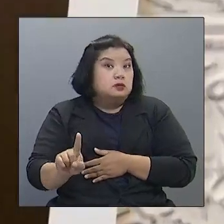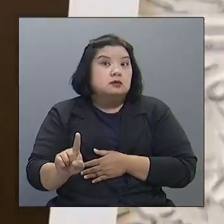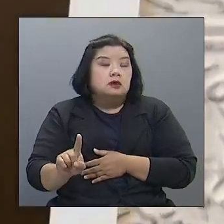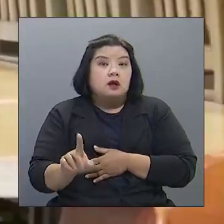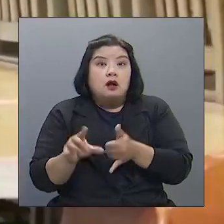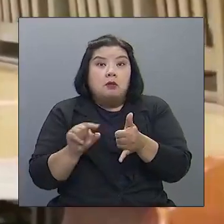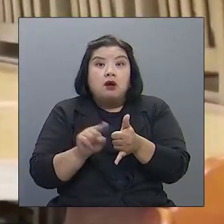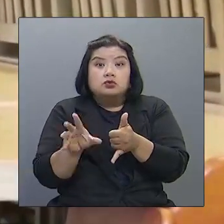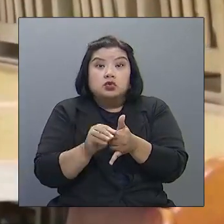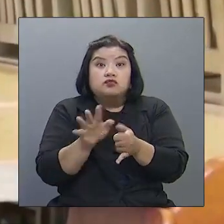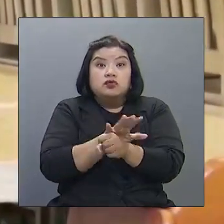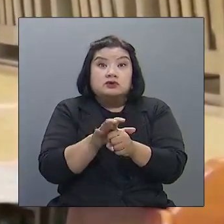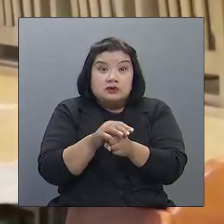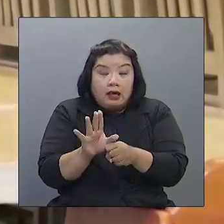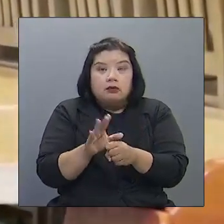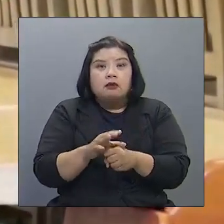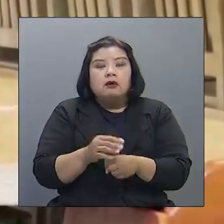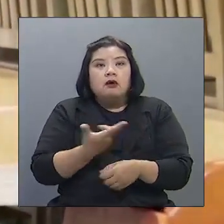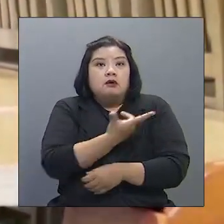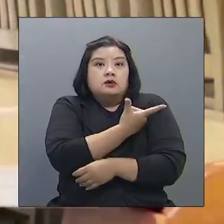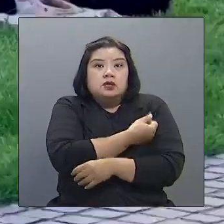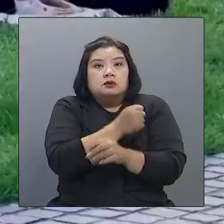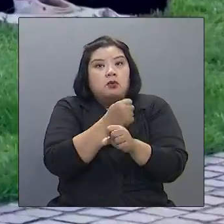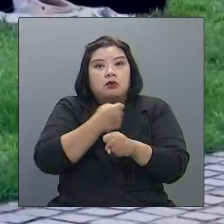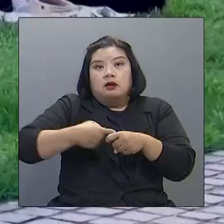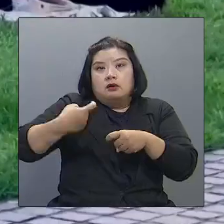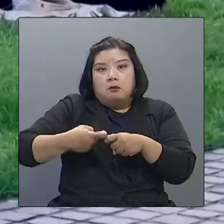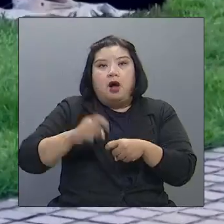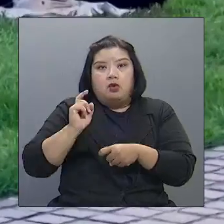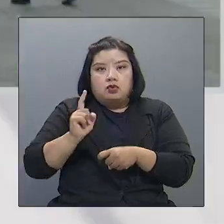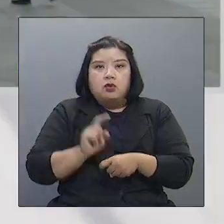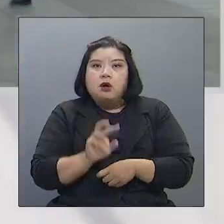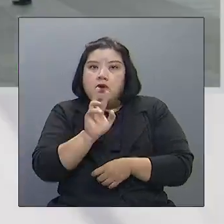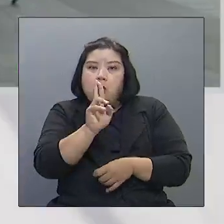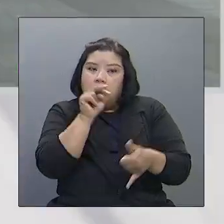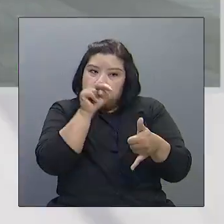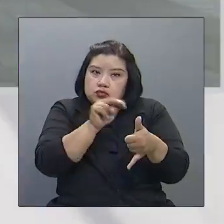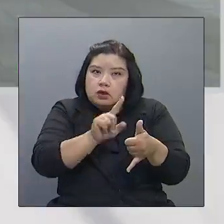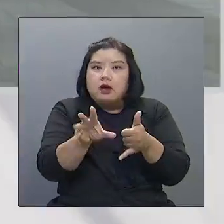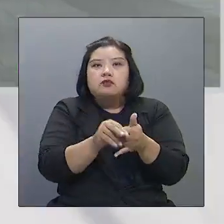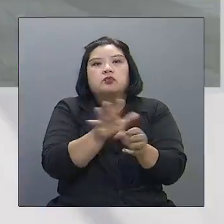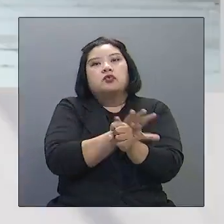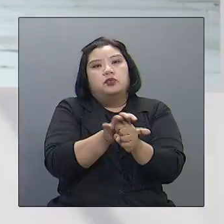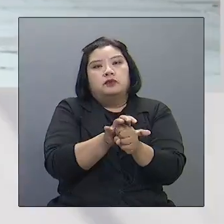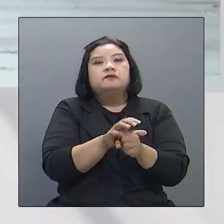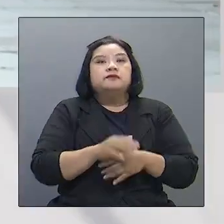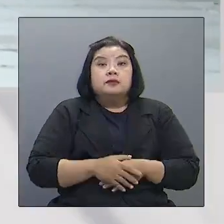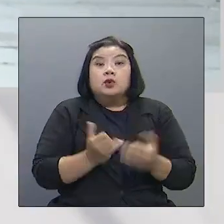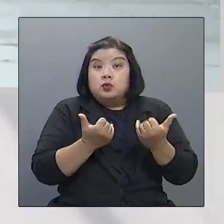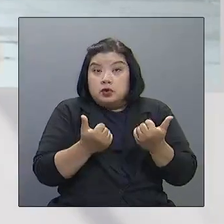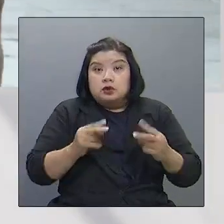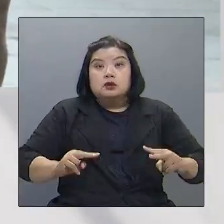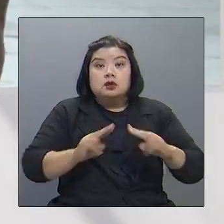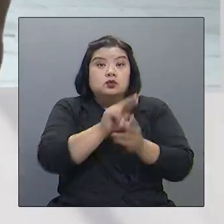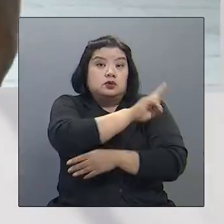การหลบภูมิคุ้มกันทำให้ต้องเฝ้าระวังกันต่อไปค่ะดิฉันไปดูข้อมูลของกระทรวงสาธารณสุขของสิงคโ